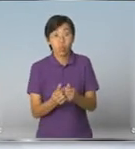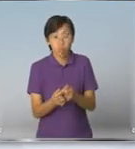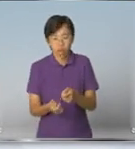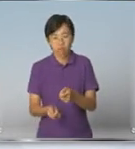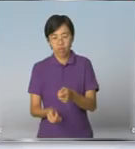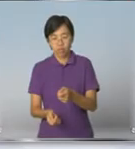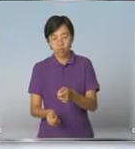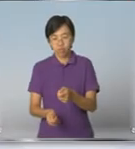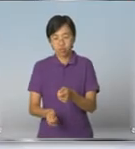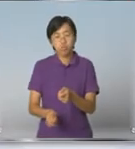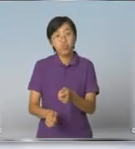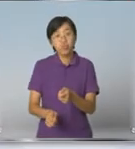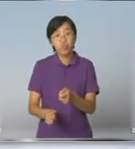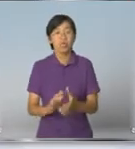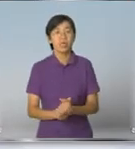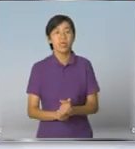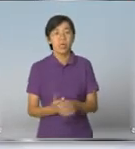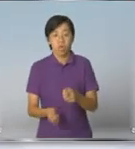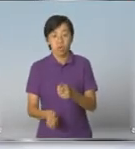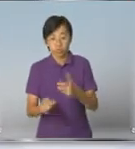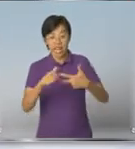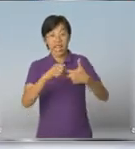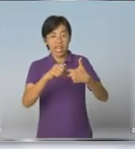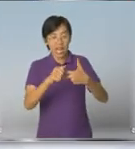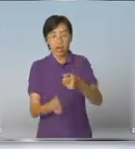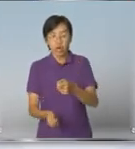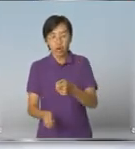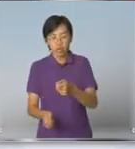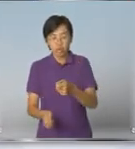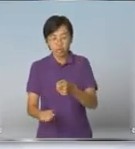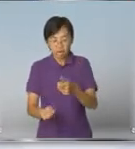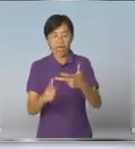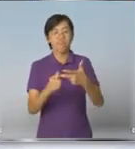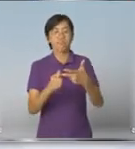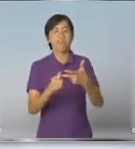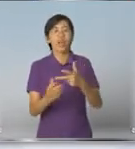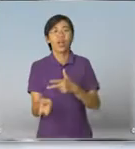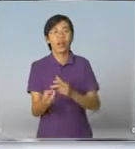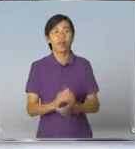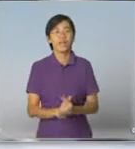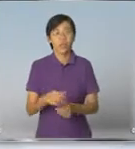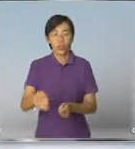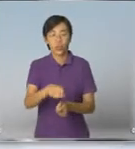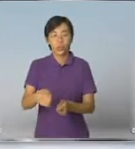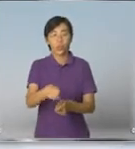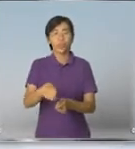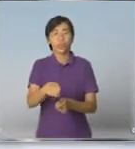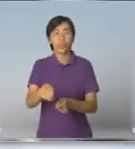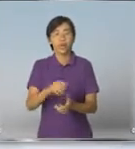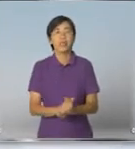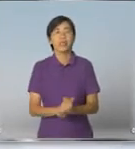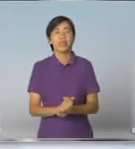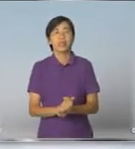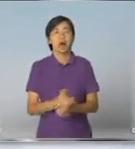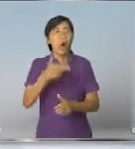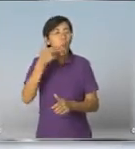จากนั้นหรี่ไฟนะคะ ครับเมื่อกี้เราใช้ไฟกลางตอนนี้ก็หรี่เป็นไฟอ่อนนะครับผม ตอนนี้ก็คือเราต้องการให้ตัว